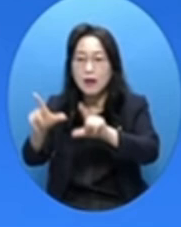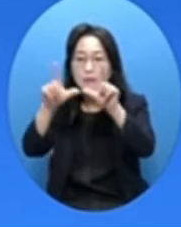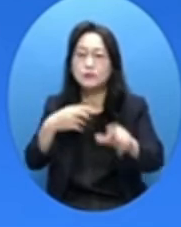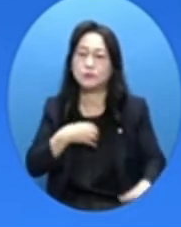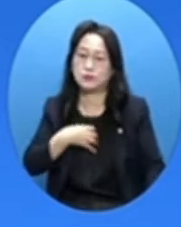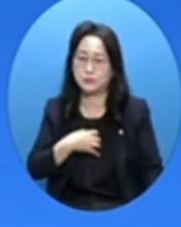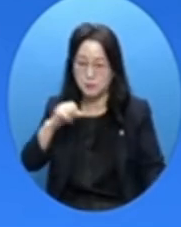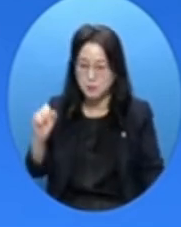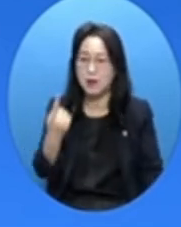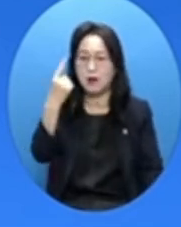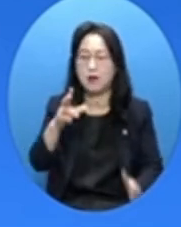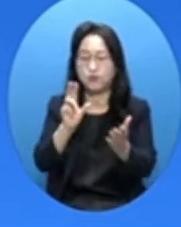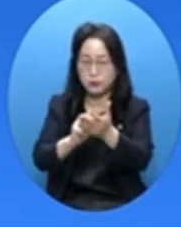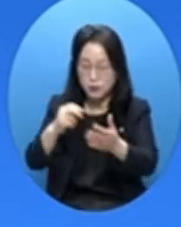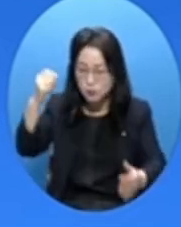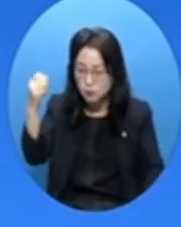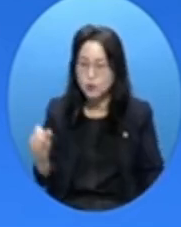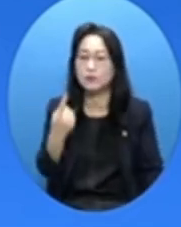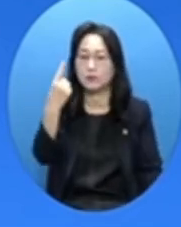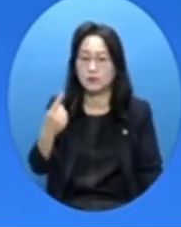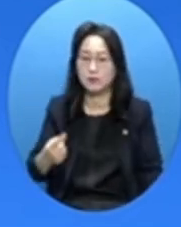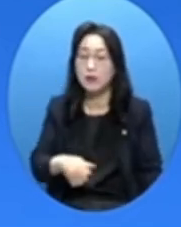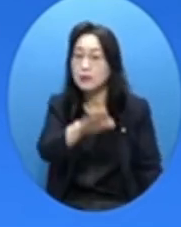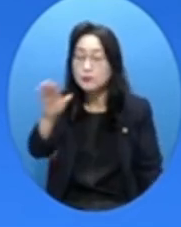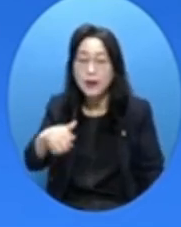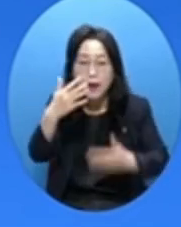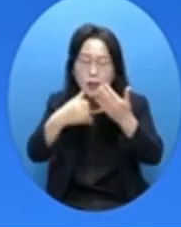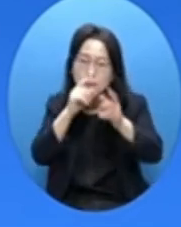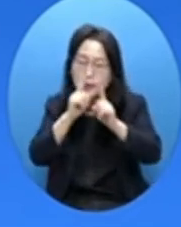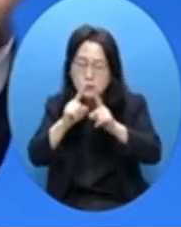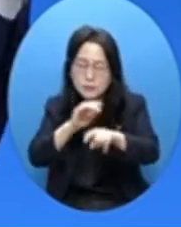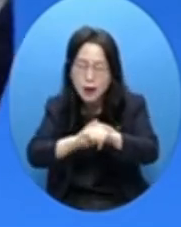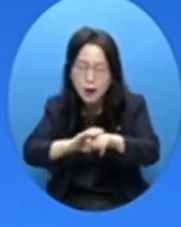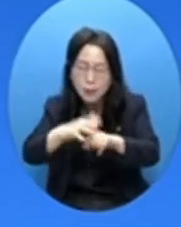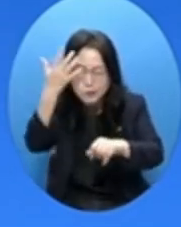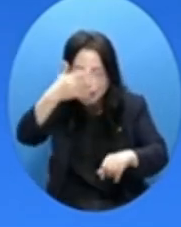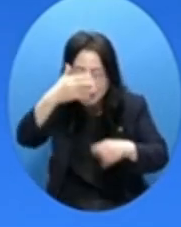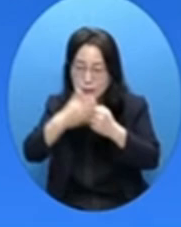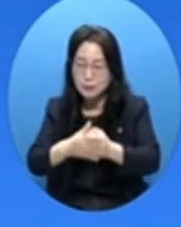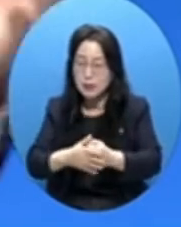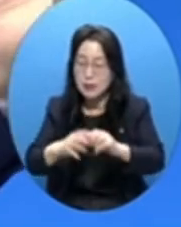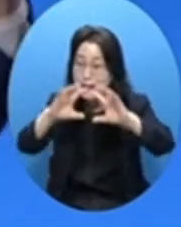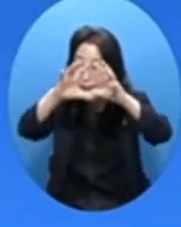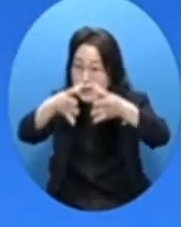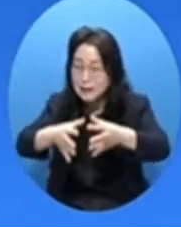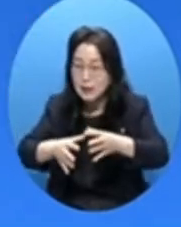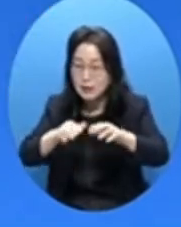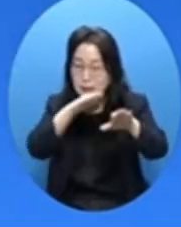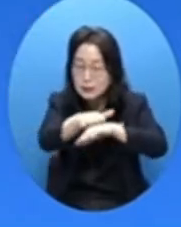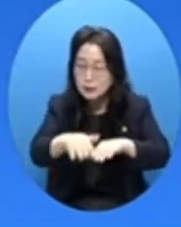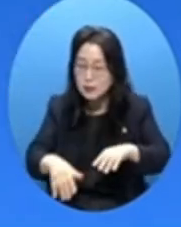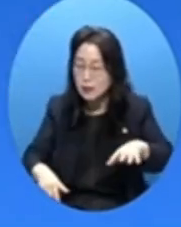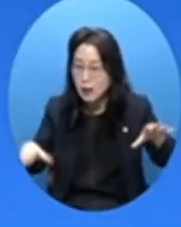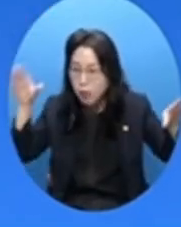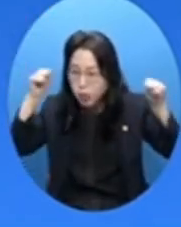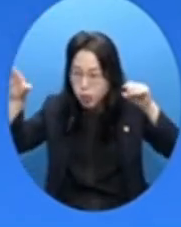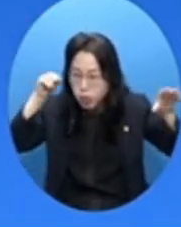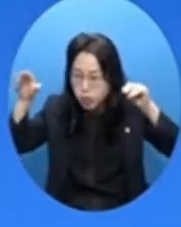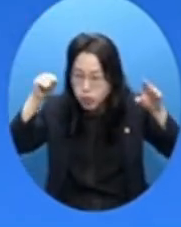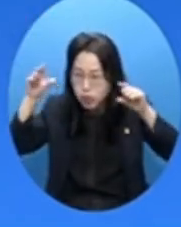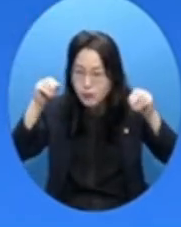것입니다 문제가 따온 것입니다 할 말씀이 잘 들리지 않으니까 세상에 소리가 크게 들려 고부 조순 소리가 그 들려와서